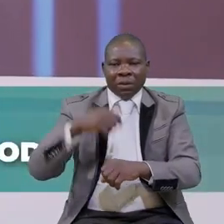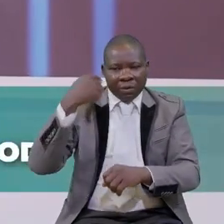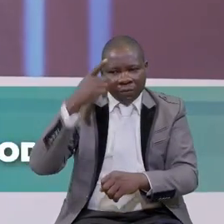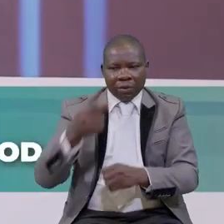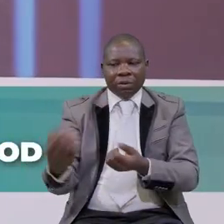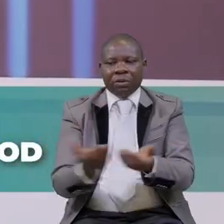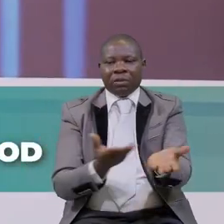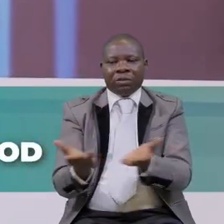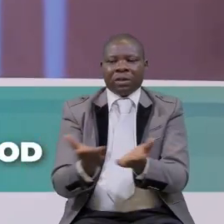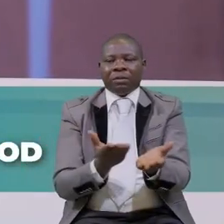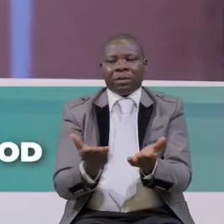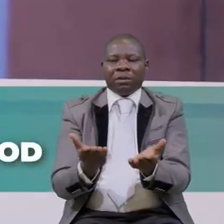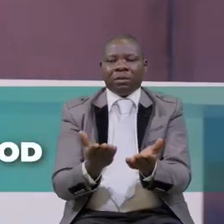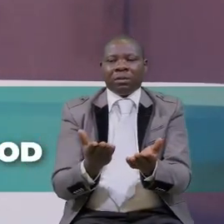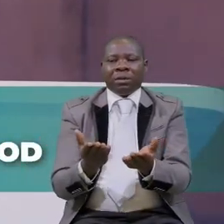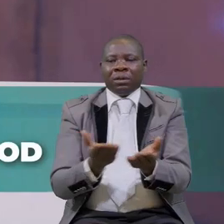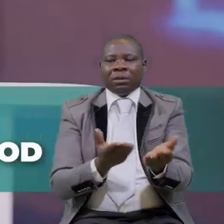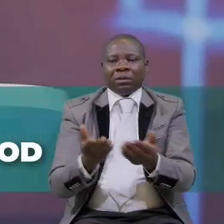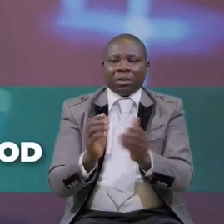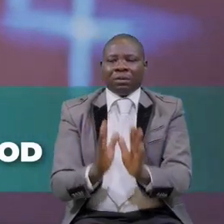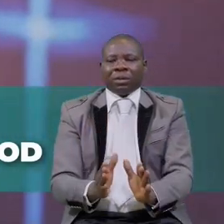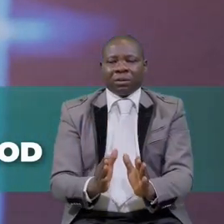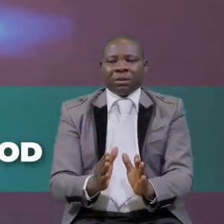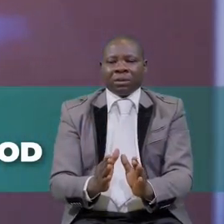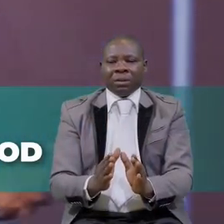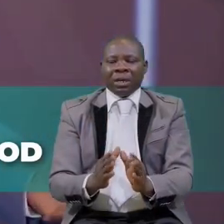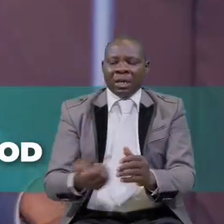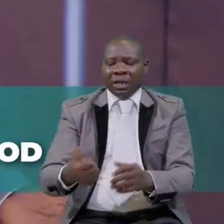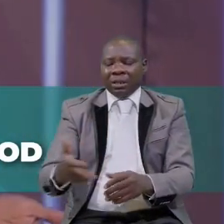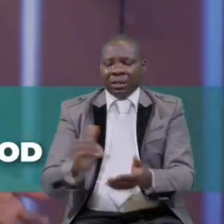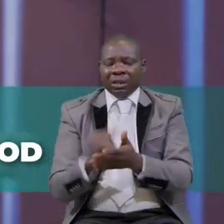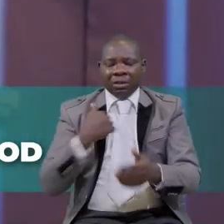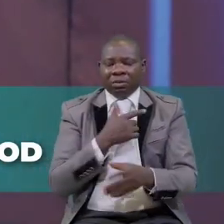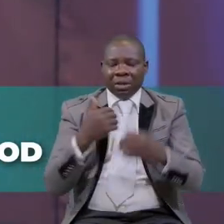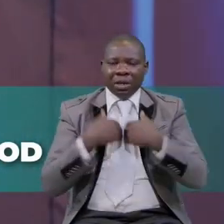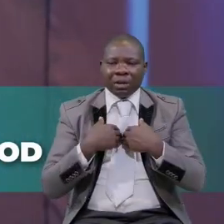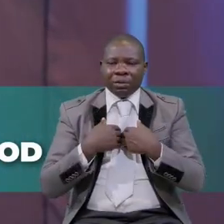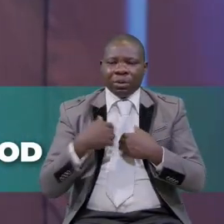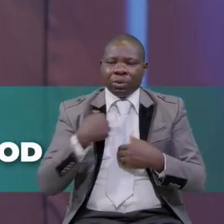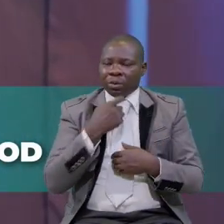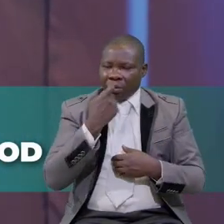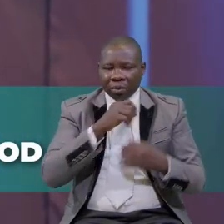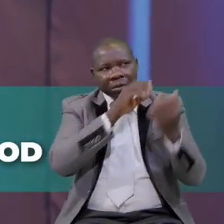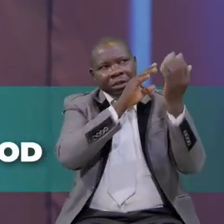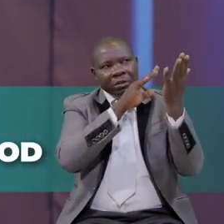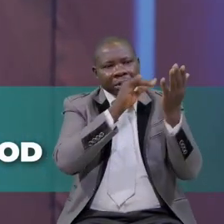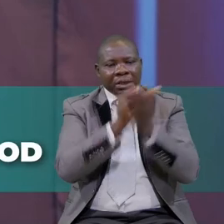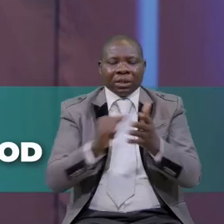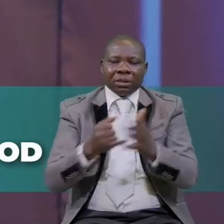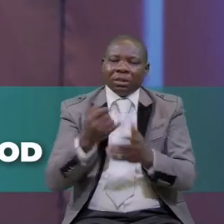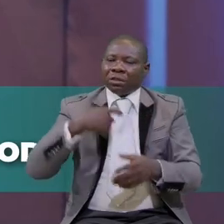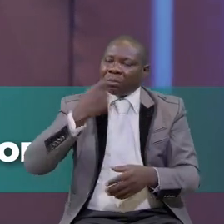pour le service. Tout ce que nous obtenons, nous devons espérer que cela